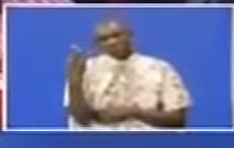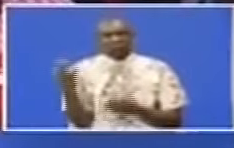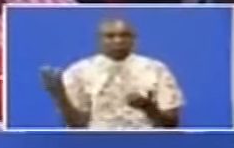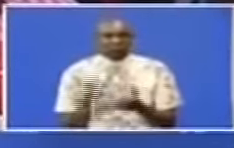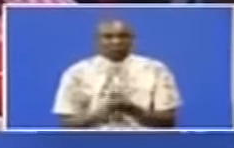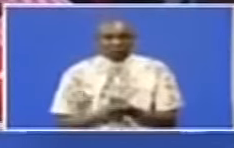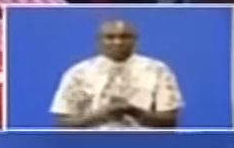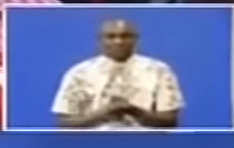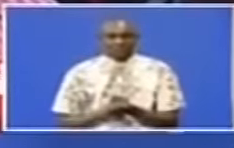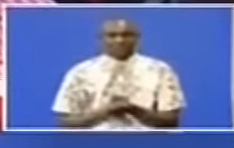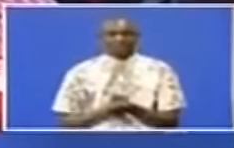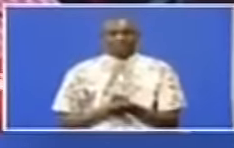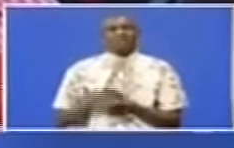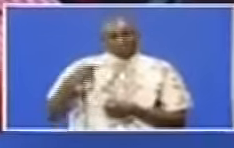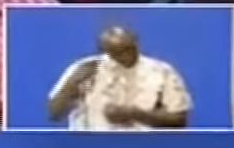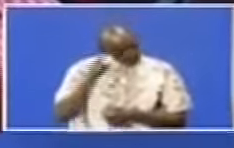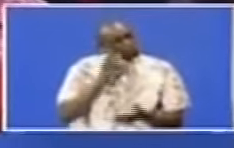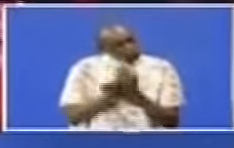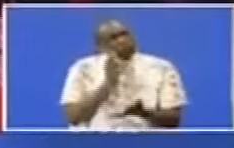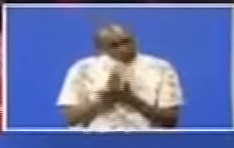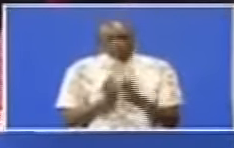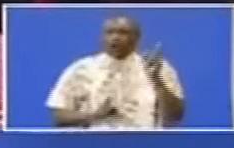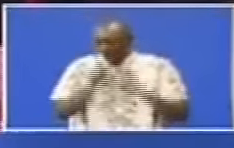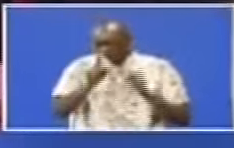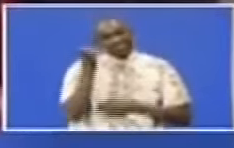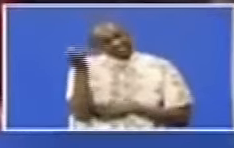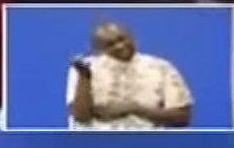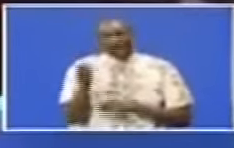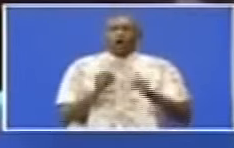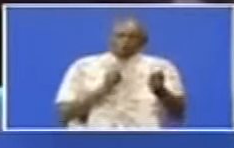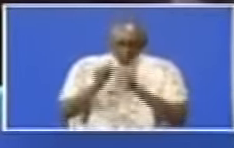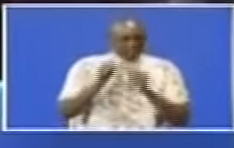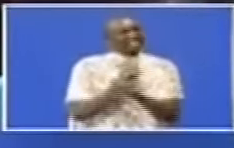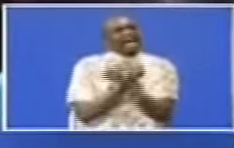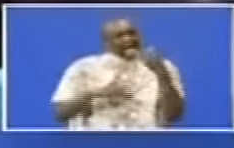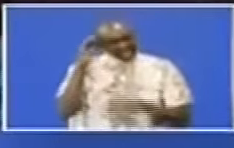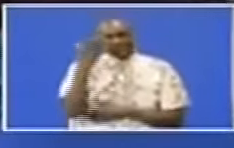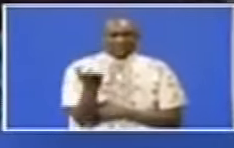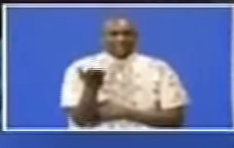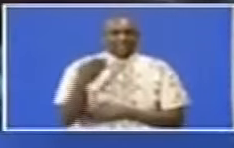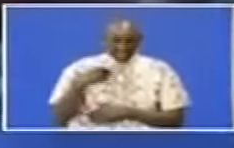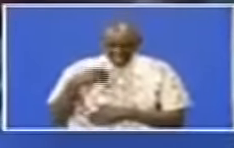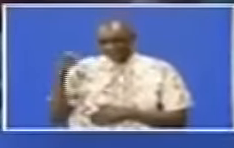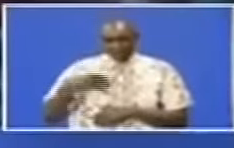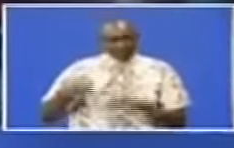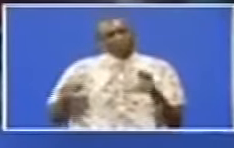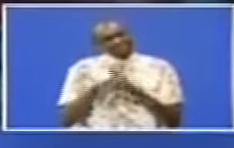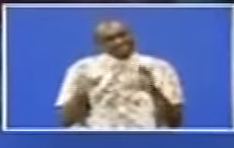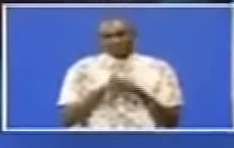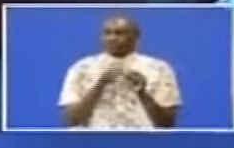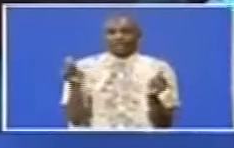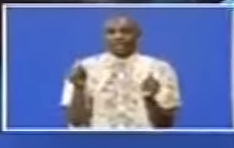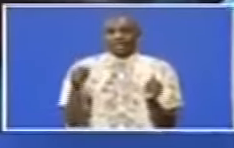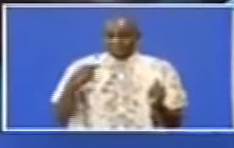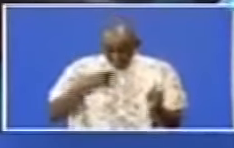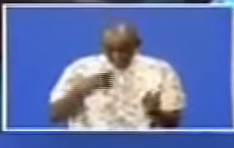Kwa kulikuwa na kinyang'anyiro sana, kwa sababu kulikuwa na wakimbiaji mashupavu sana, na kwangu mimi